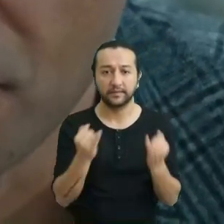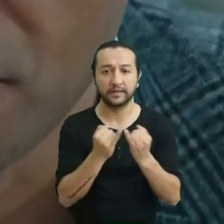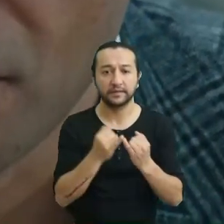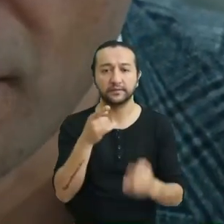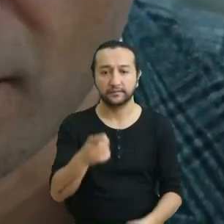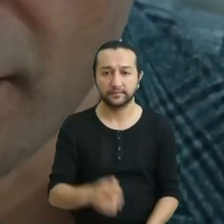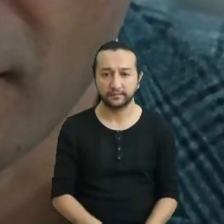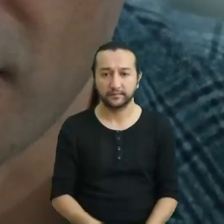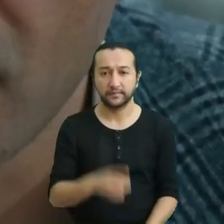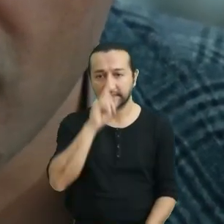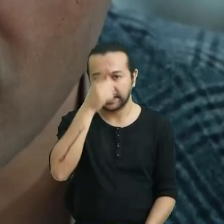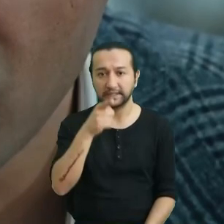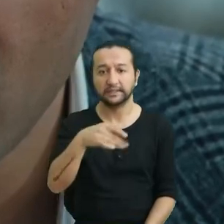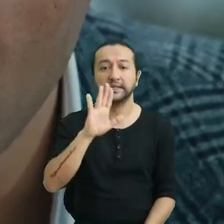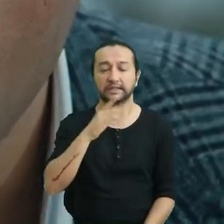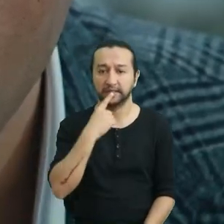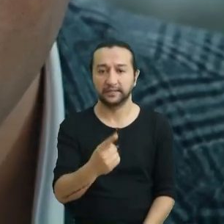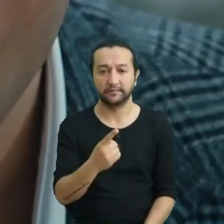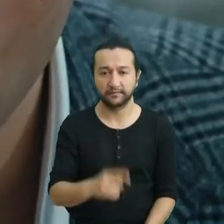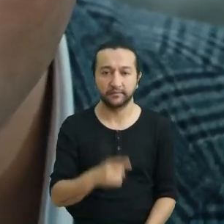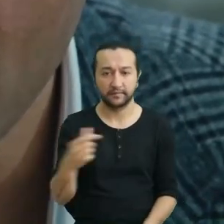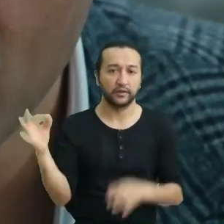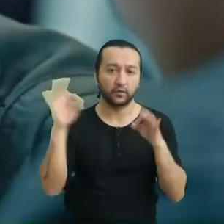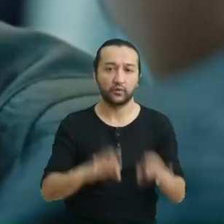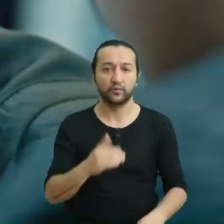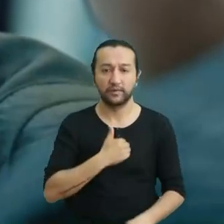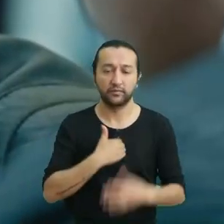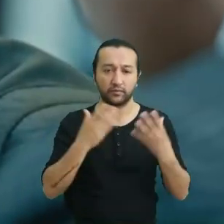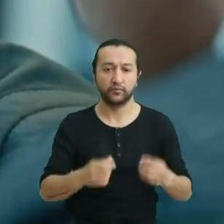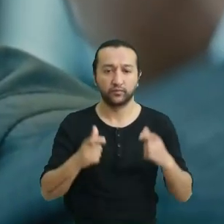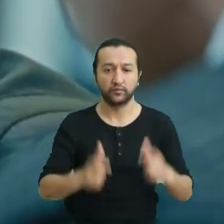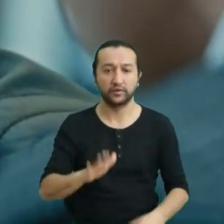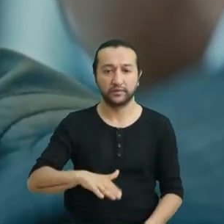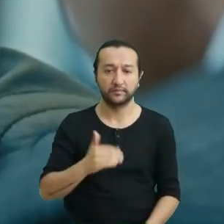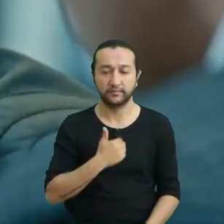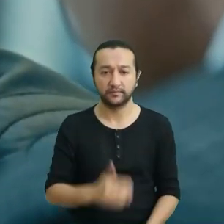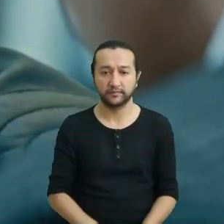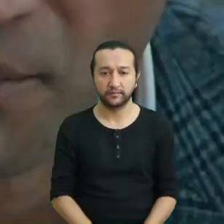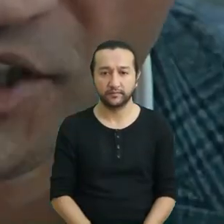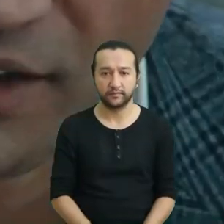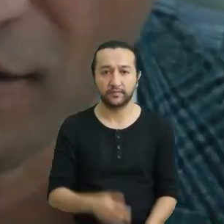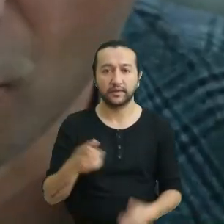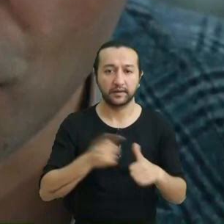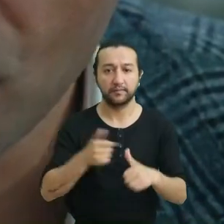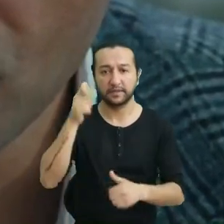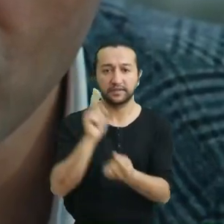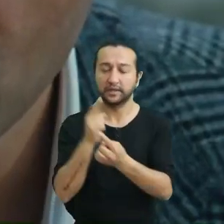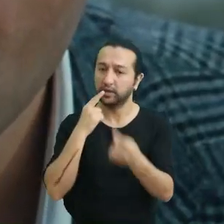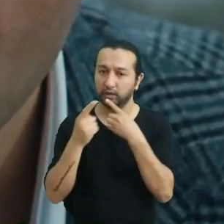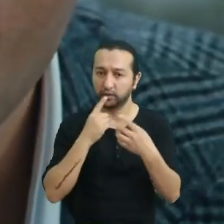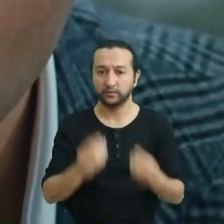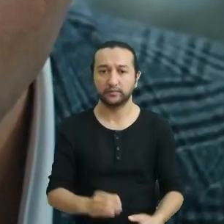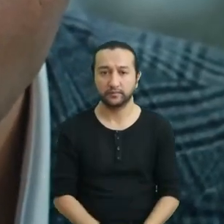Kardeşim, yalnız değilsin artık. Döndüm ben. Hem başkanla da konuştum.